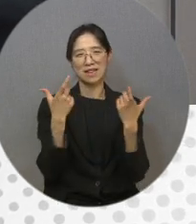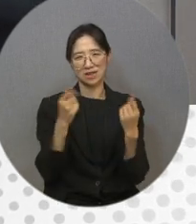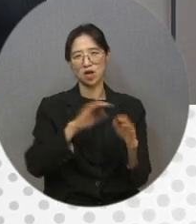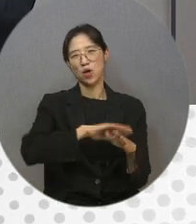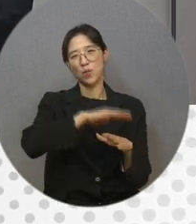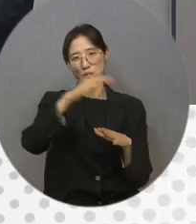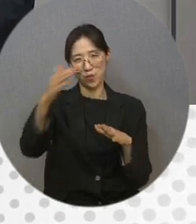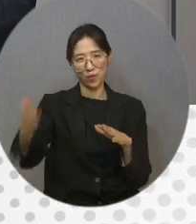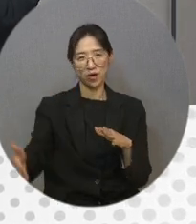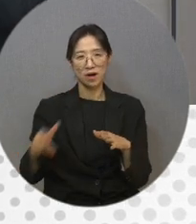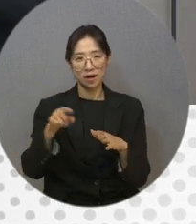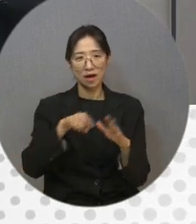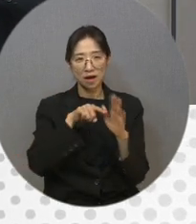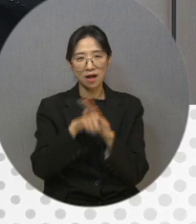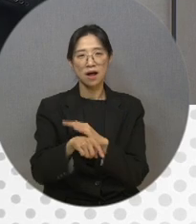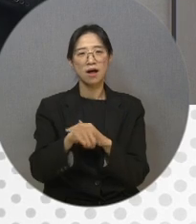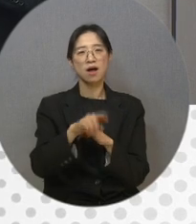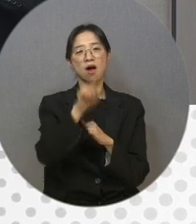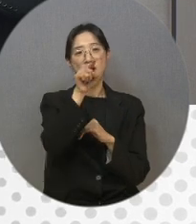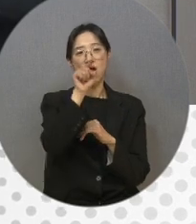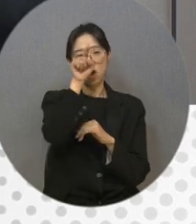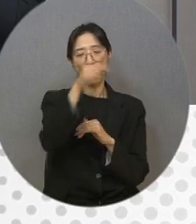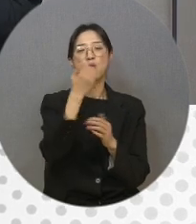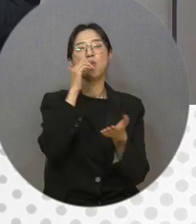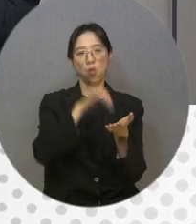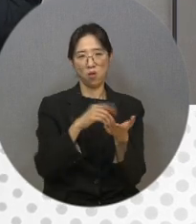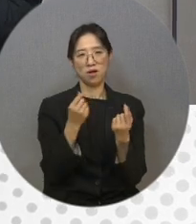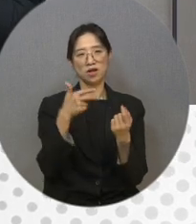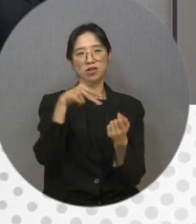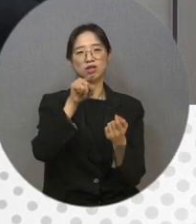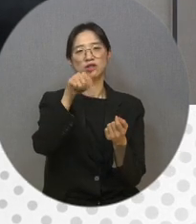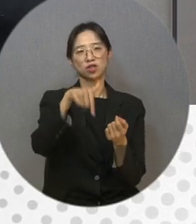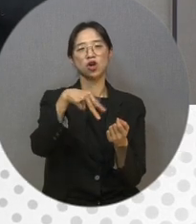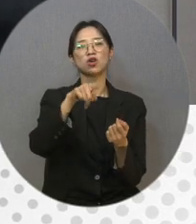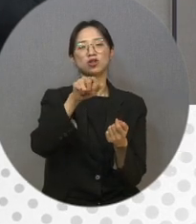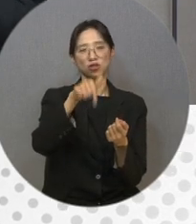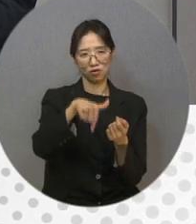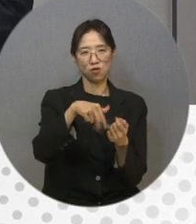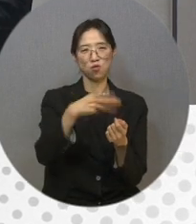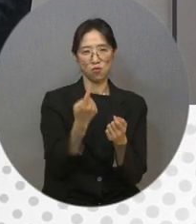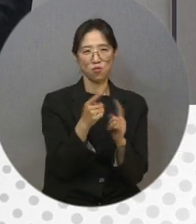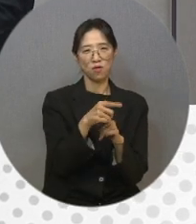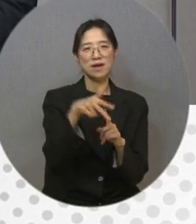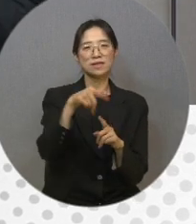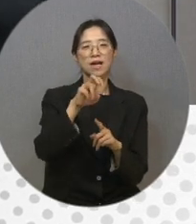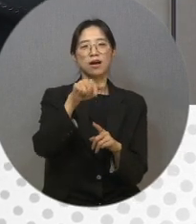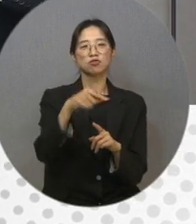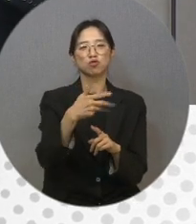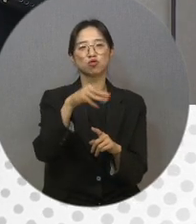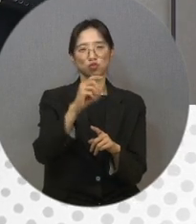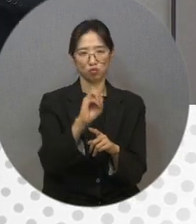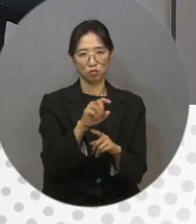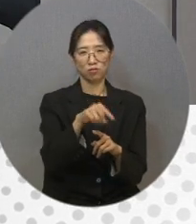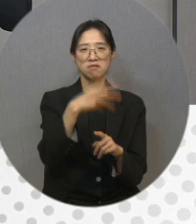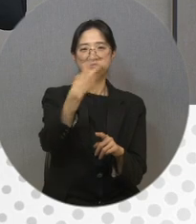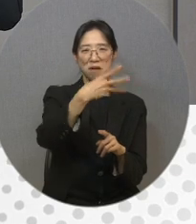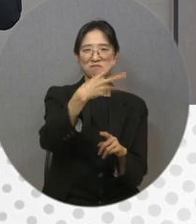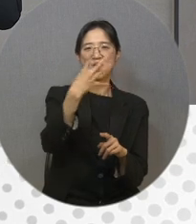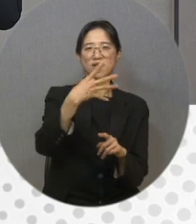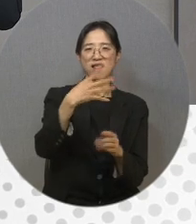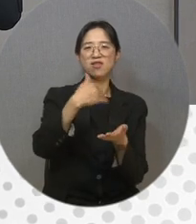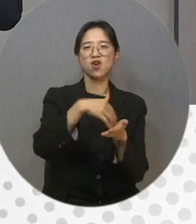있는데 거기는 가면 전부 돌로 쌓여 있습니다. 적석묘입니다. 장군총이나 이런 것들이 그런 게 사천기 삼천기가 막 널려